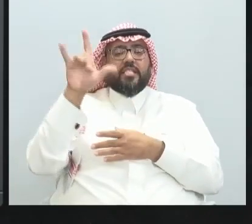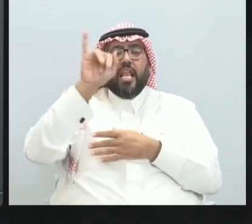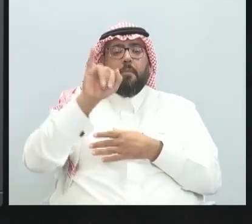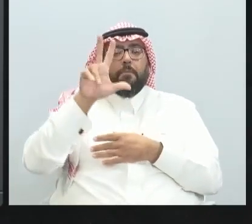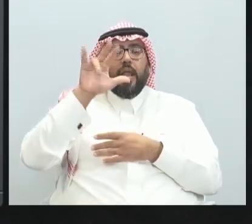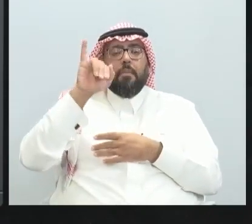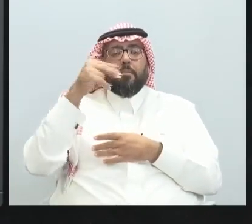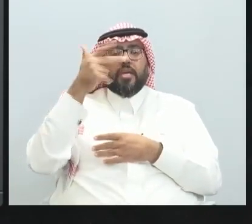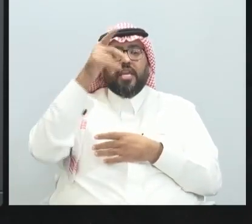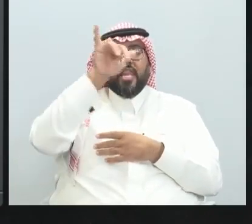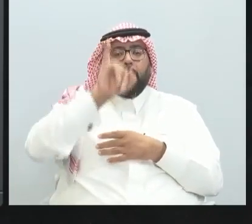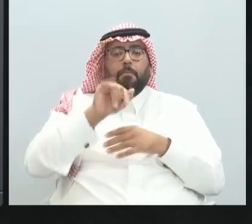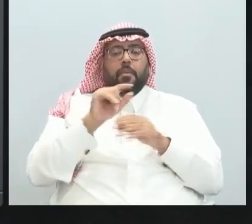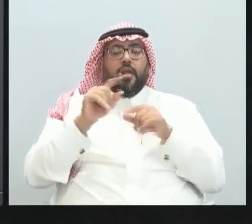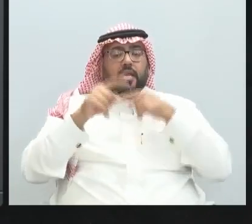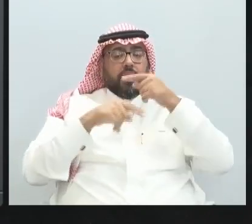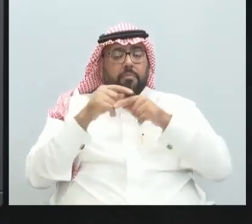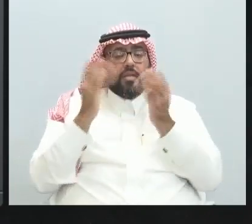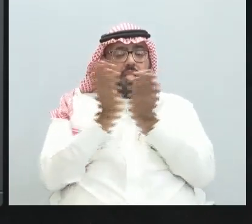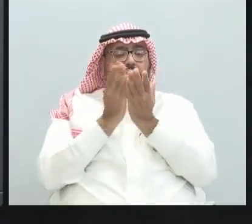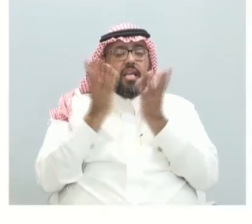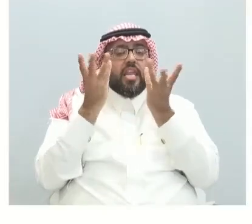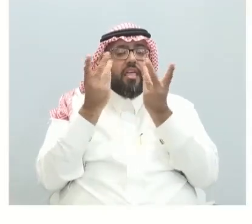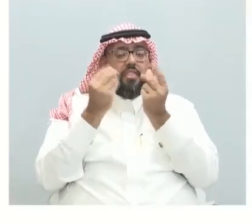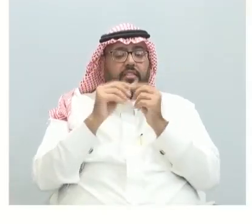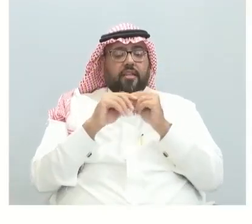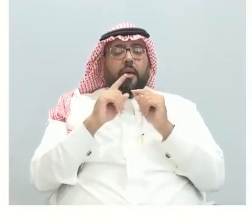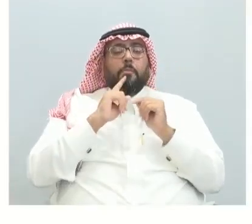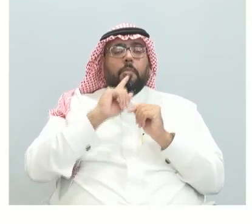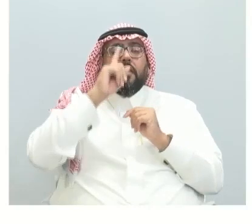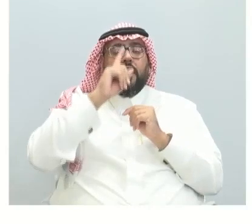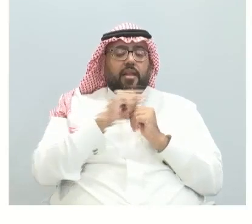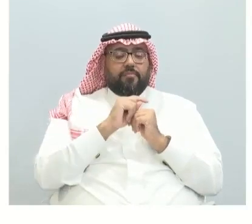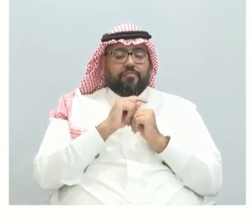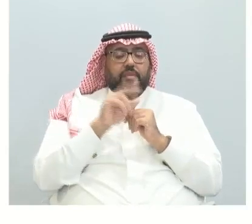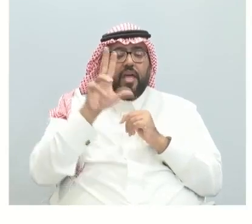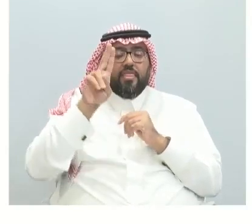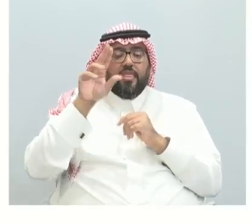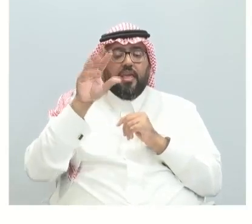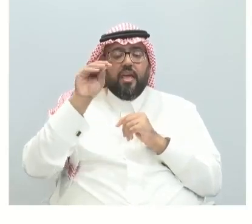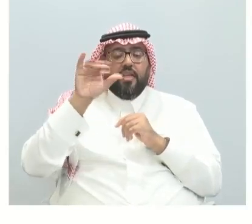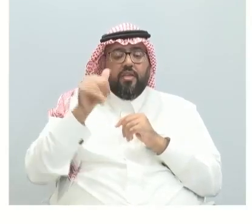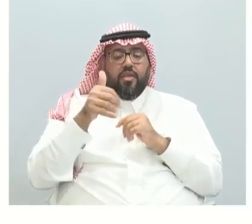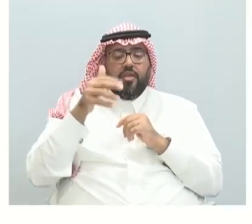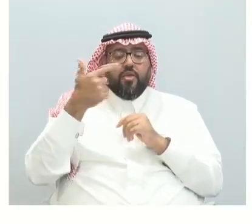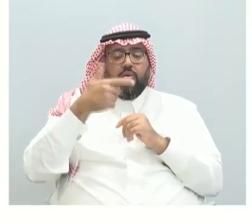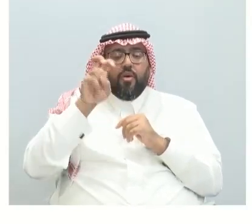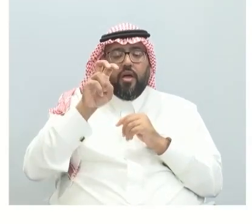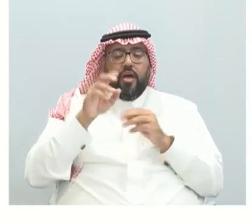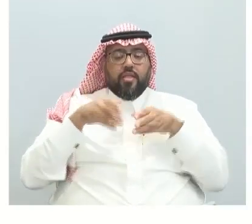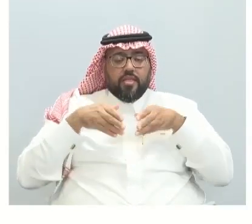نستكمل دروس ماده الرياضيات ودرسنا لهذا اليوم مشيئه الله التهيئه طرائق الجمع